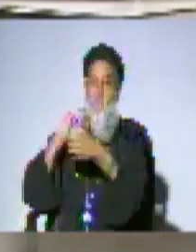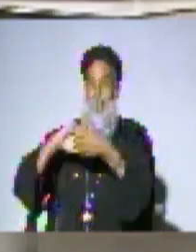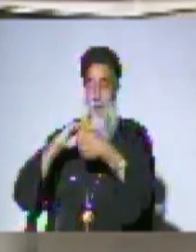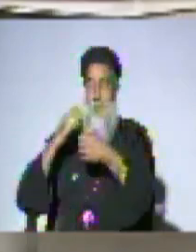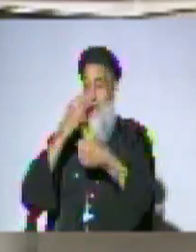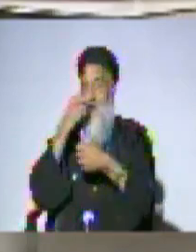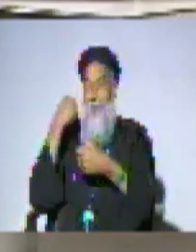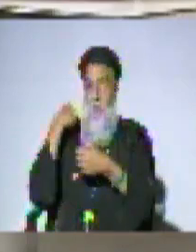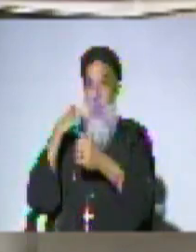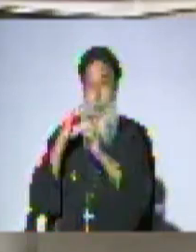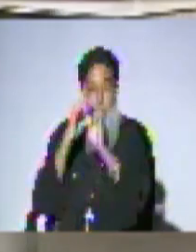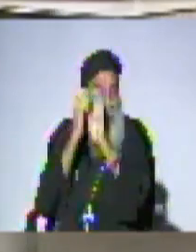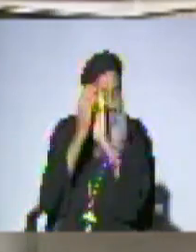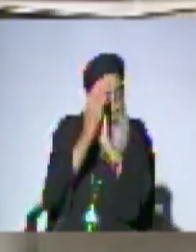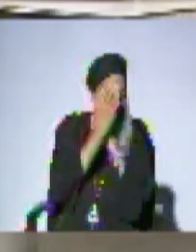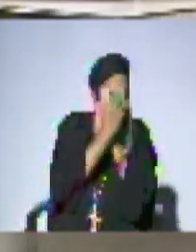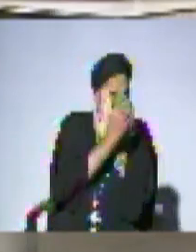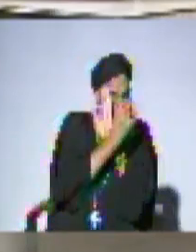ورا الشجرة اللي كل منها